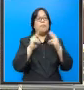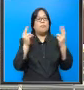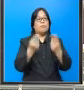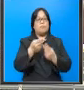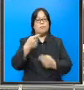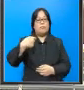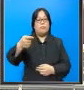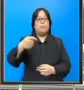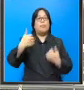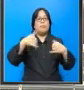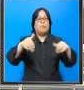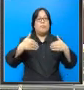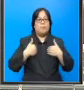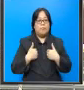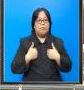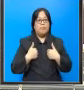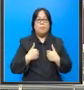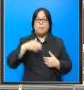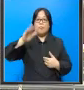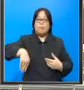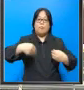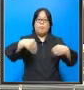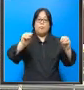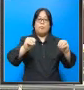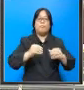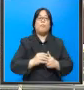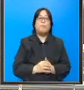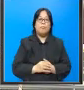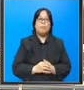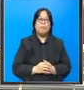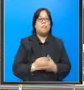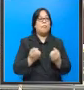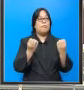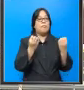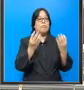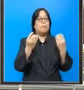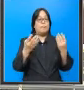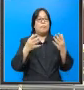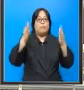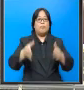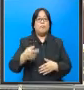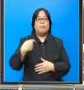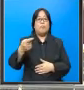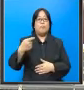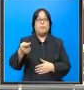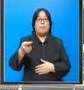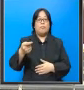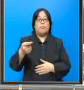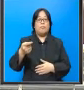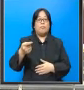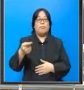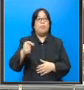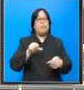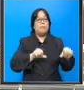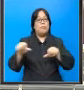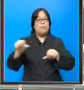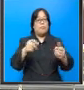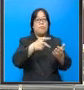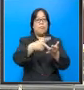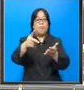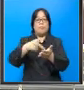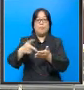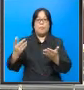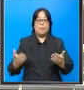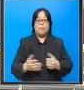unit Sewo yang masih ada yang belum dijual berapakah penyewa yang aktif